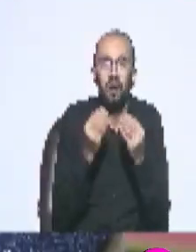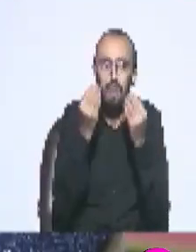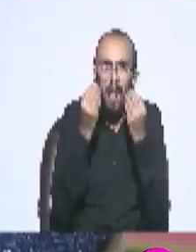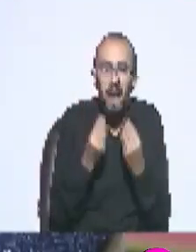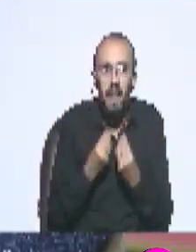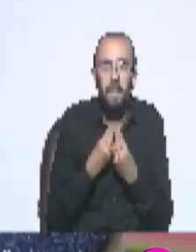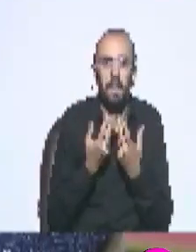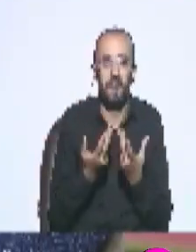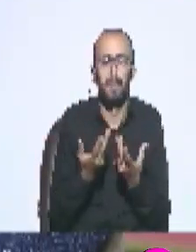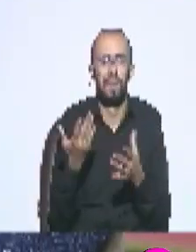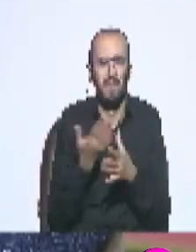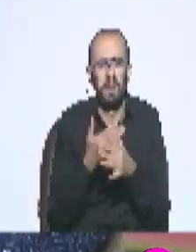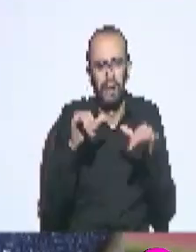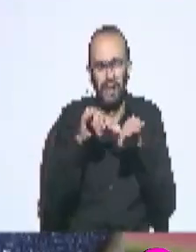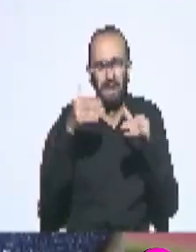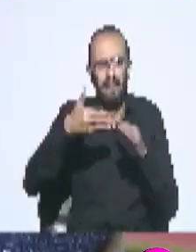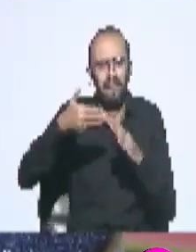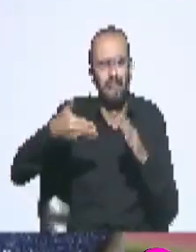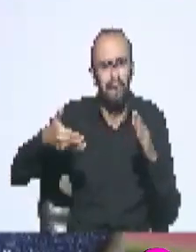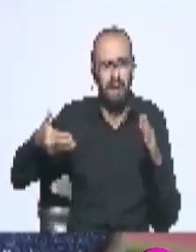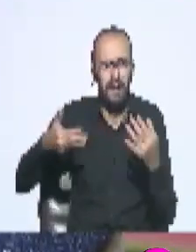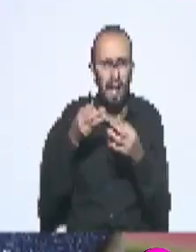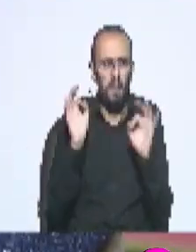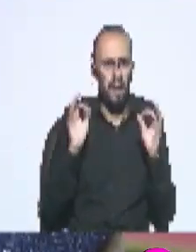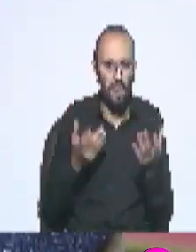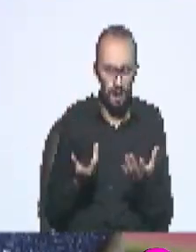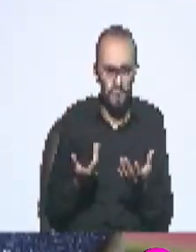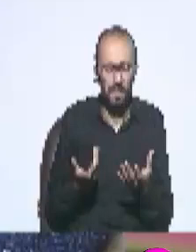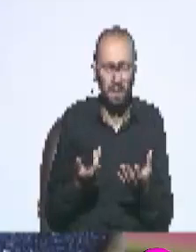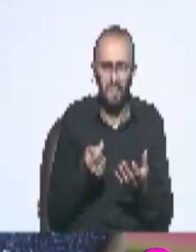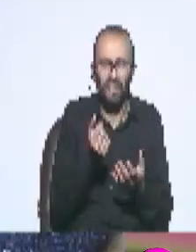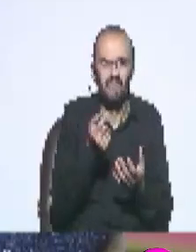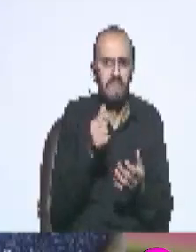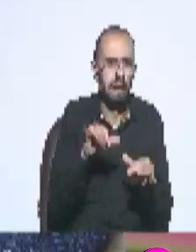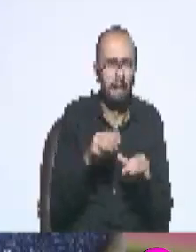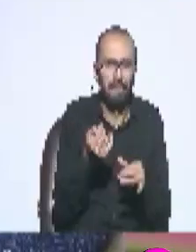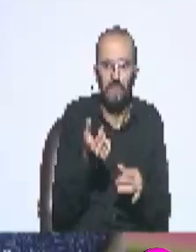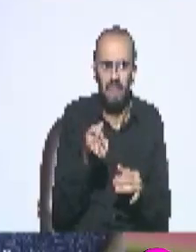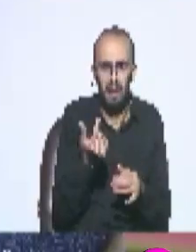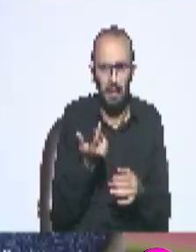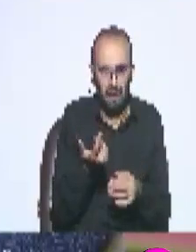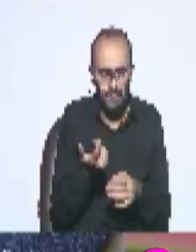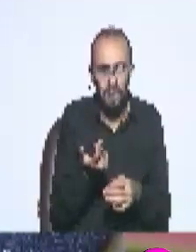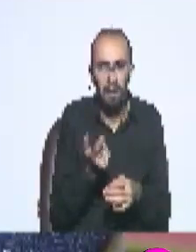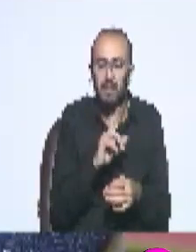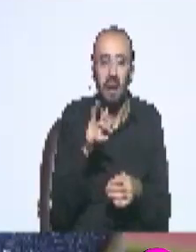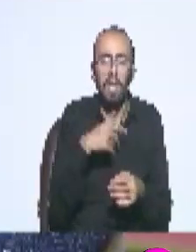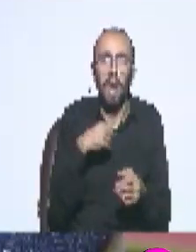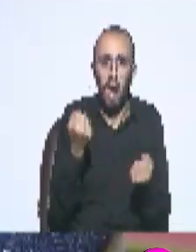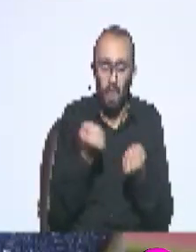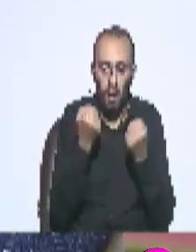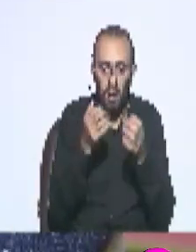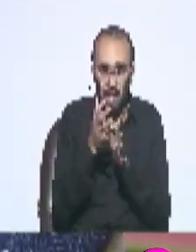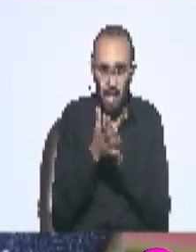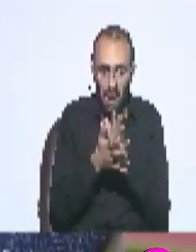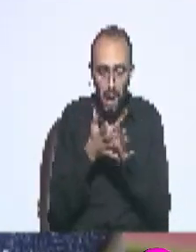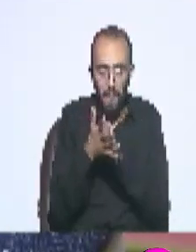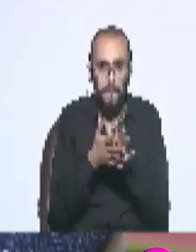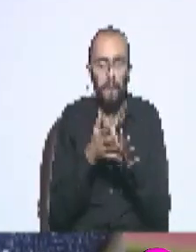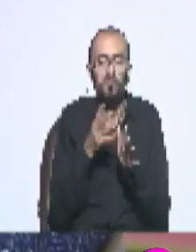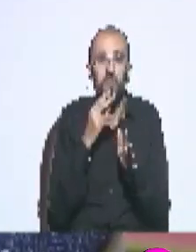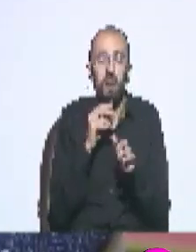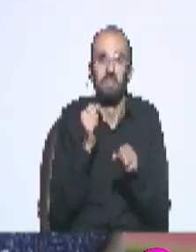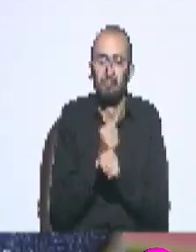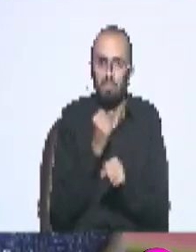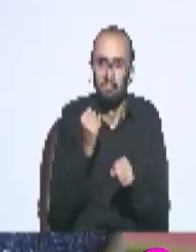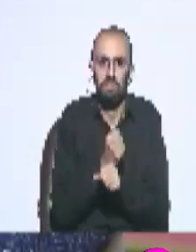الثوره المعلوماتيه وكل حد بيحتاج يعرف اي حاجه بيعرفها في ساعتها لكن هنحاول نخلي كلامنا زي ما حضرتك قلت كده في